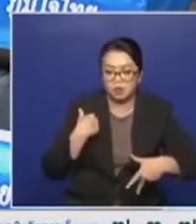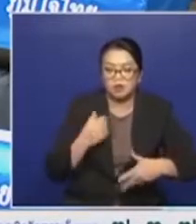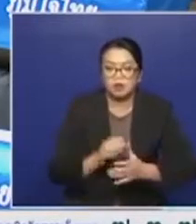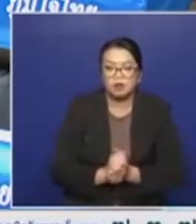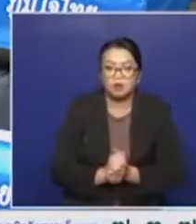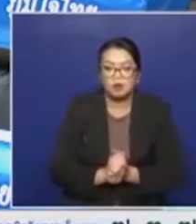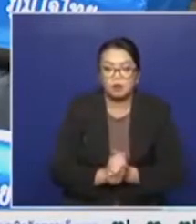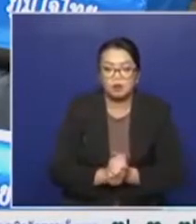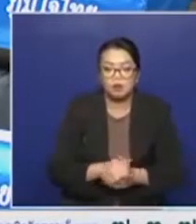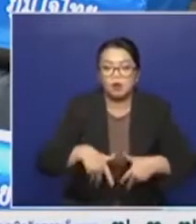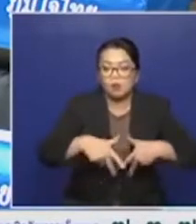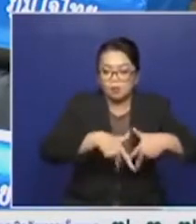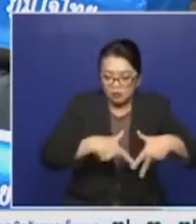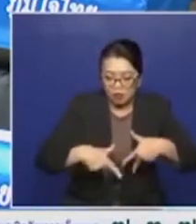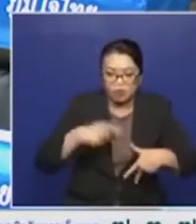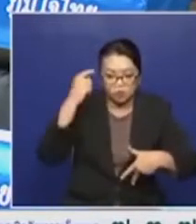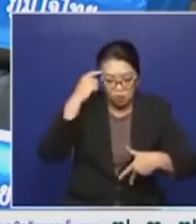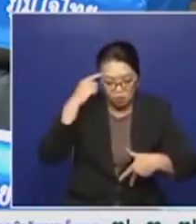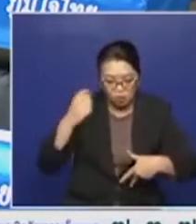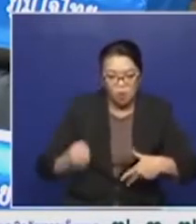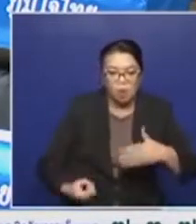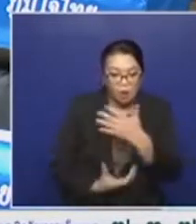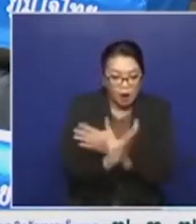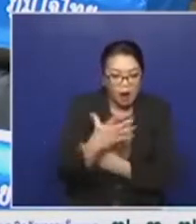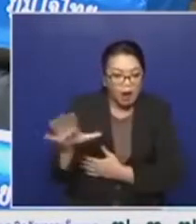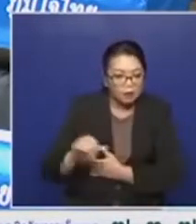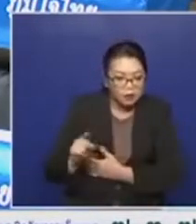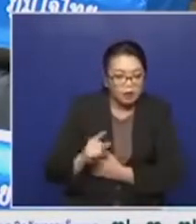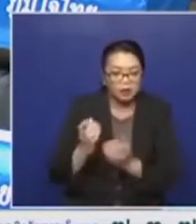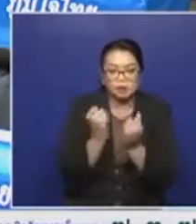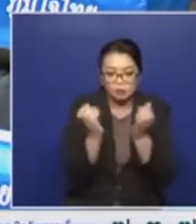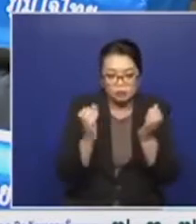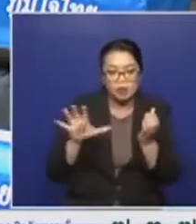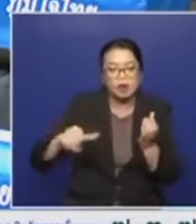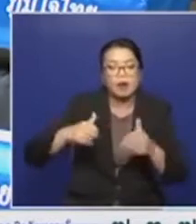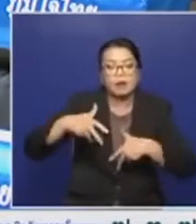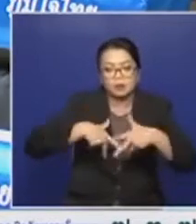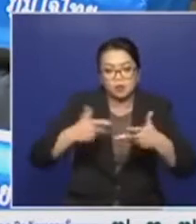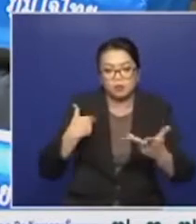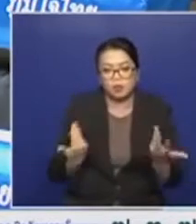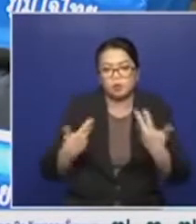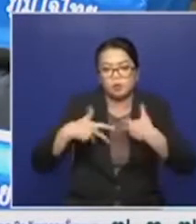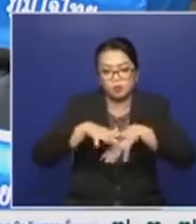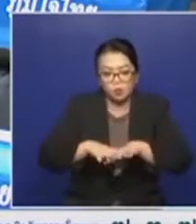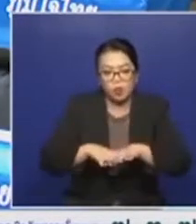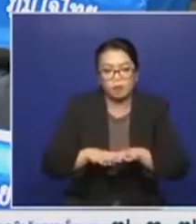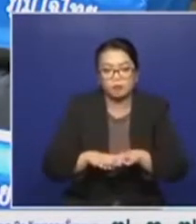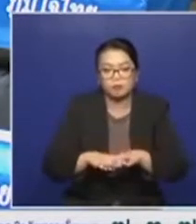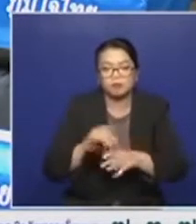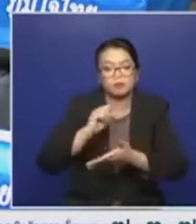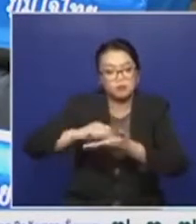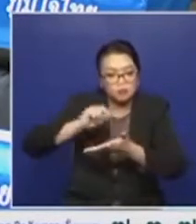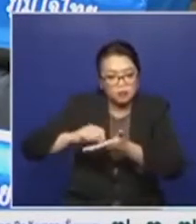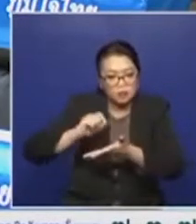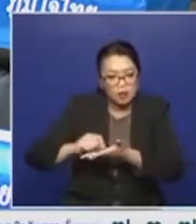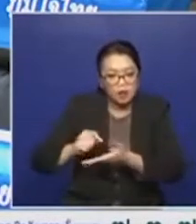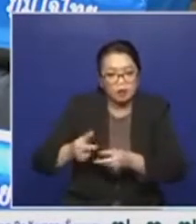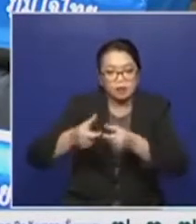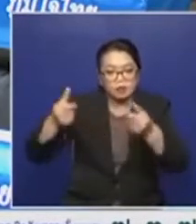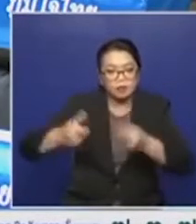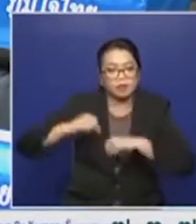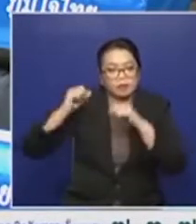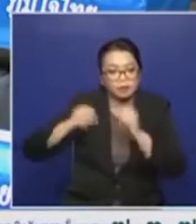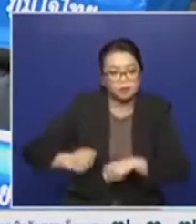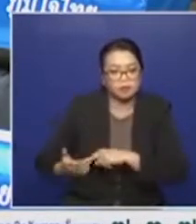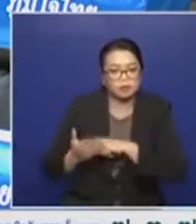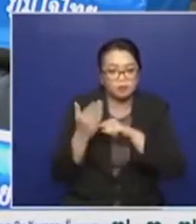ที่องค์กรที่ไปลาดถนนมีที่มาจากประชาชนจริงๆจะต้องเป็นพื้นที่ที่ประชาชนสามารถสร้างข้อตกลงได้ใน